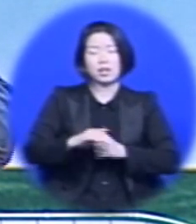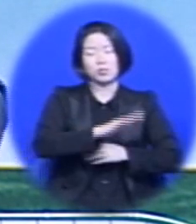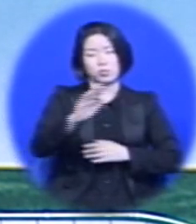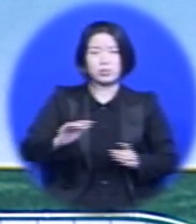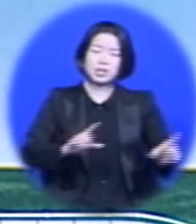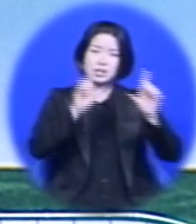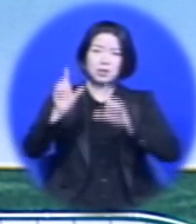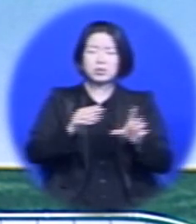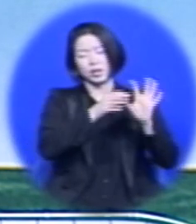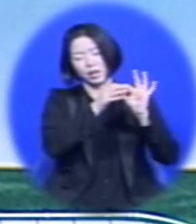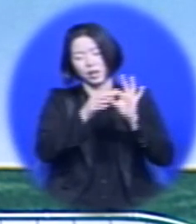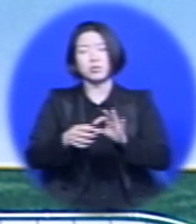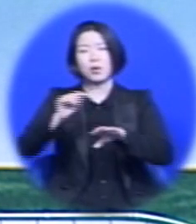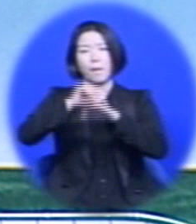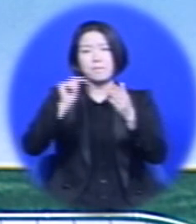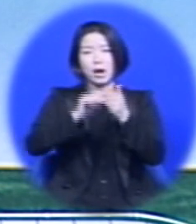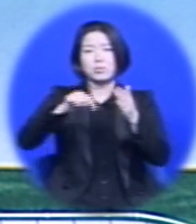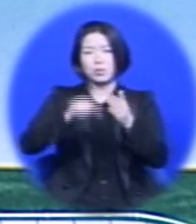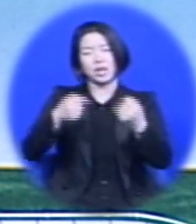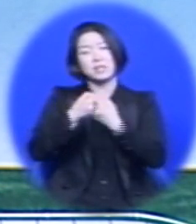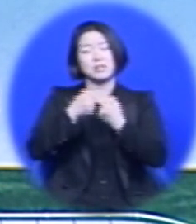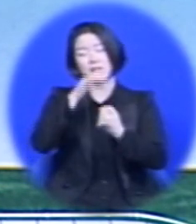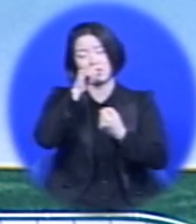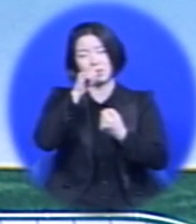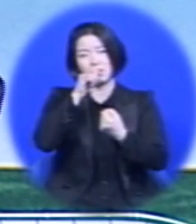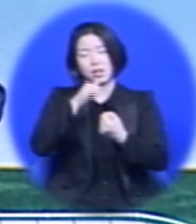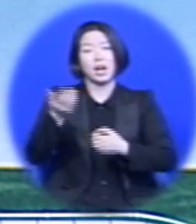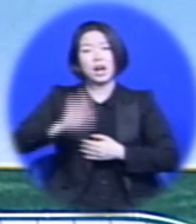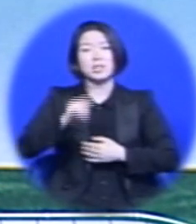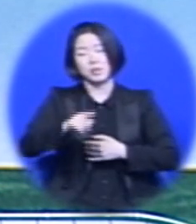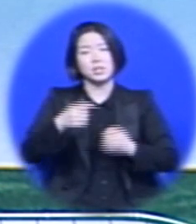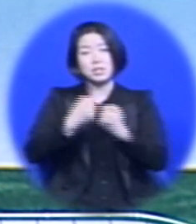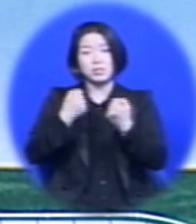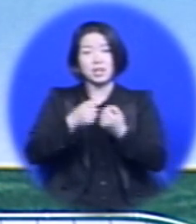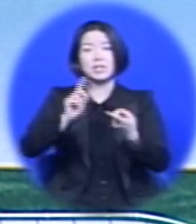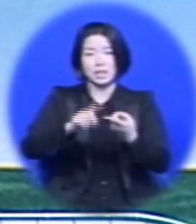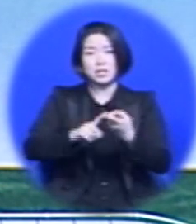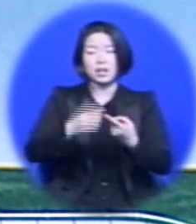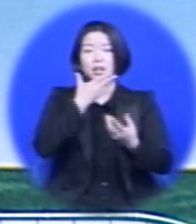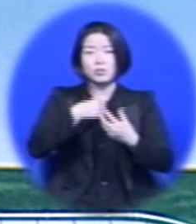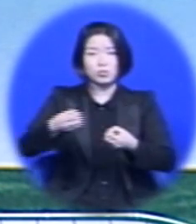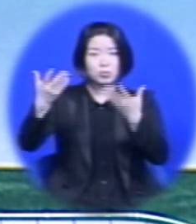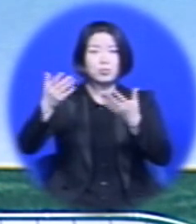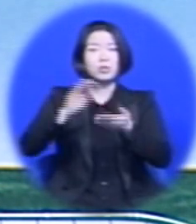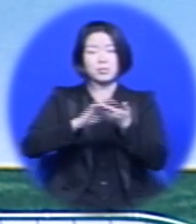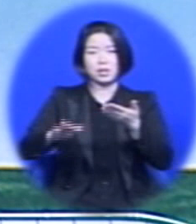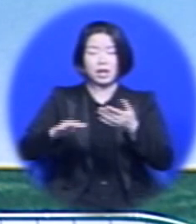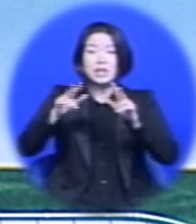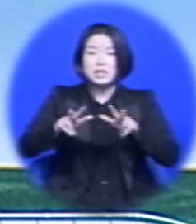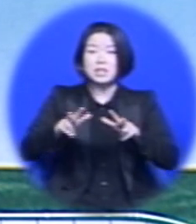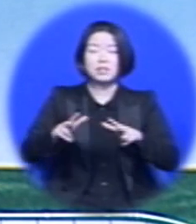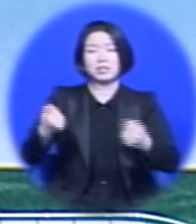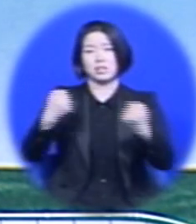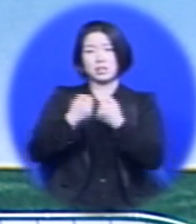삶은요가 되는 마음의 전쟁입니다 그러나이 전쟁 자체가 축복입니다 이제는 싸우게 된